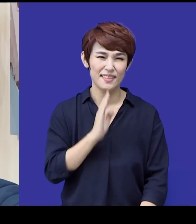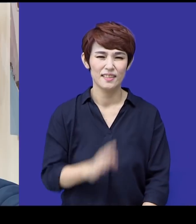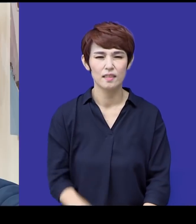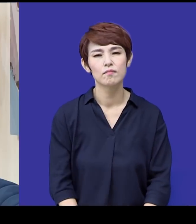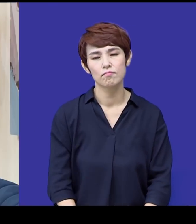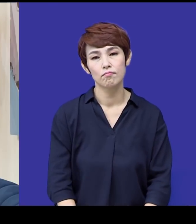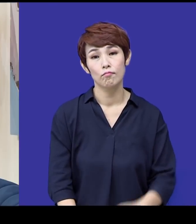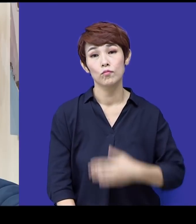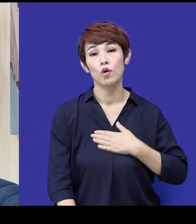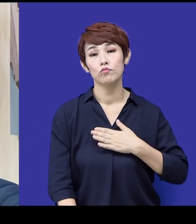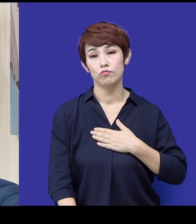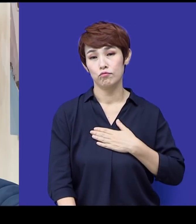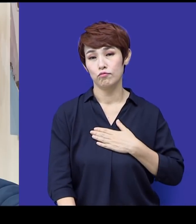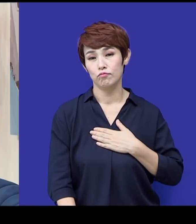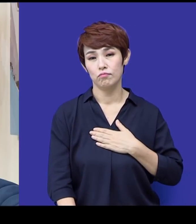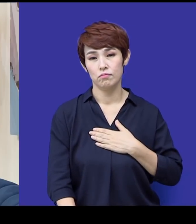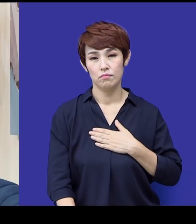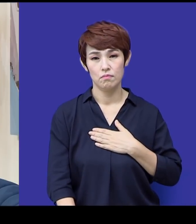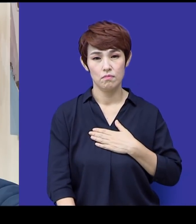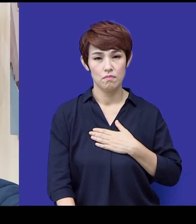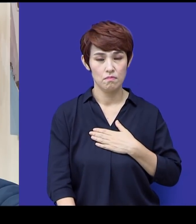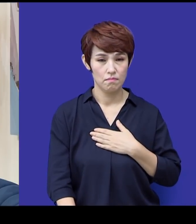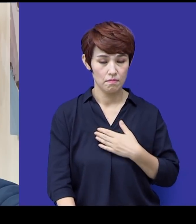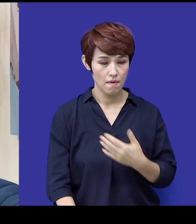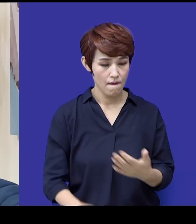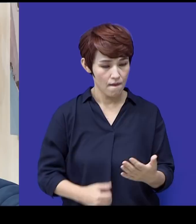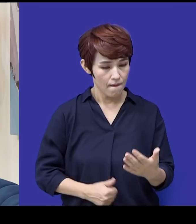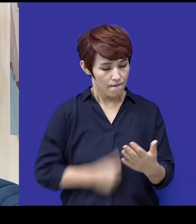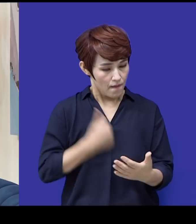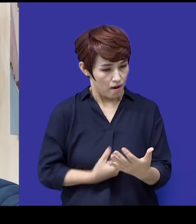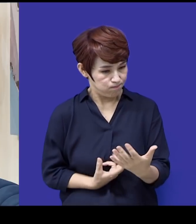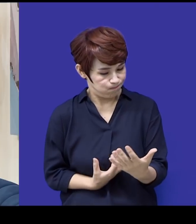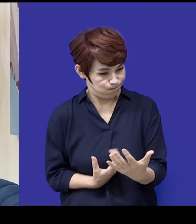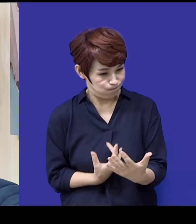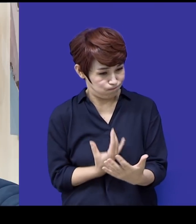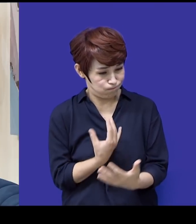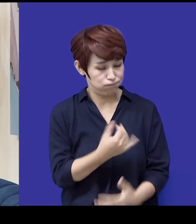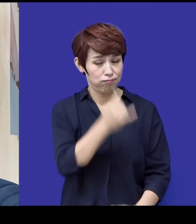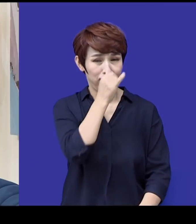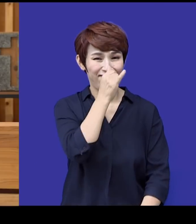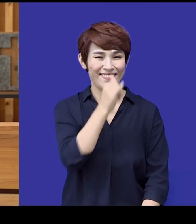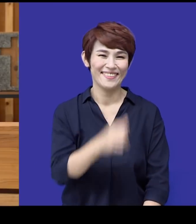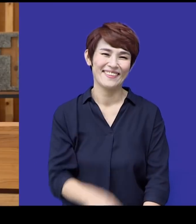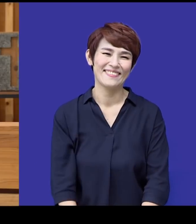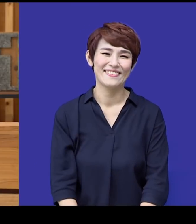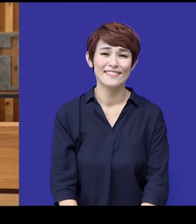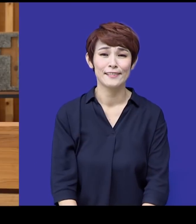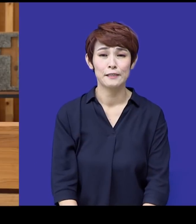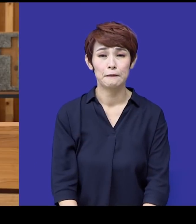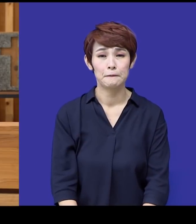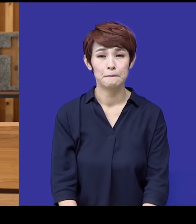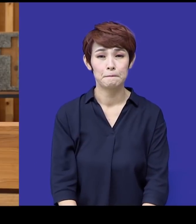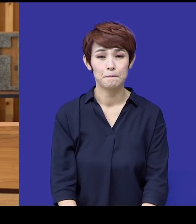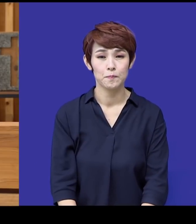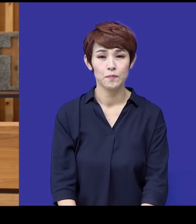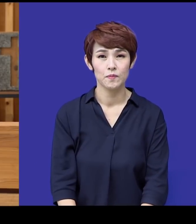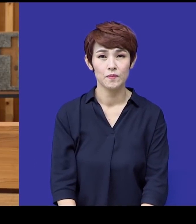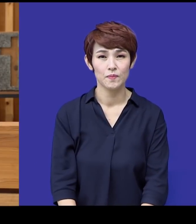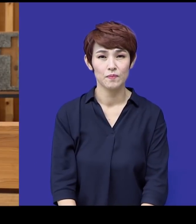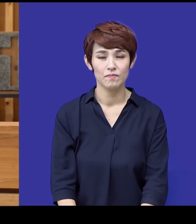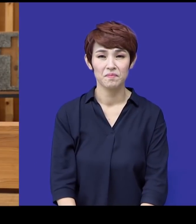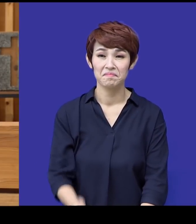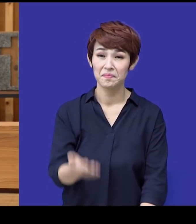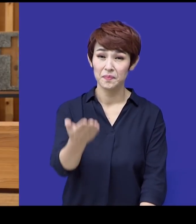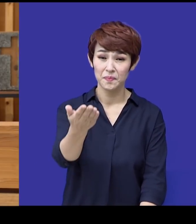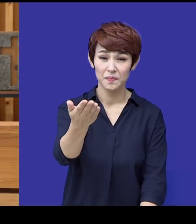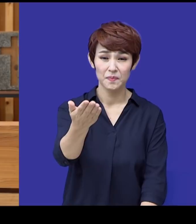없어요. 저도 이렇게 보면은 막 확 올라올 때가 많아요. 있으시군요. 네. 그런데 아까 서두에 우리